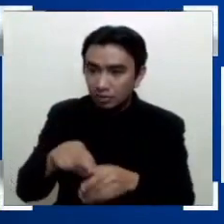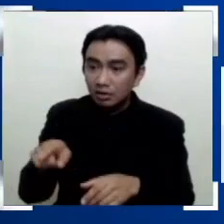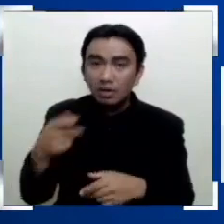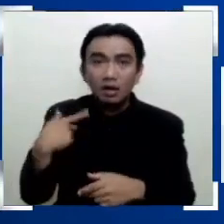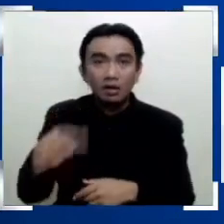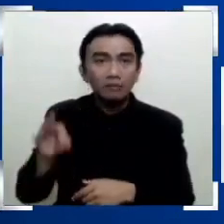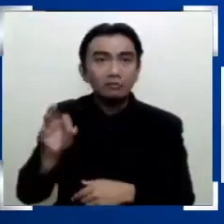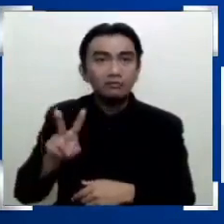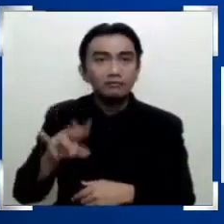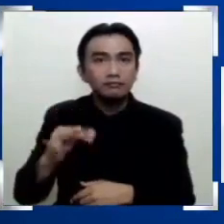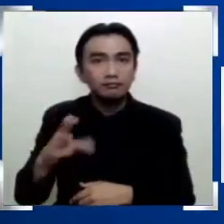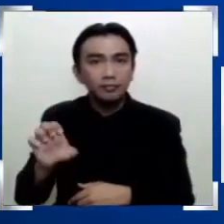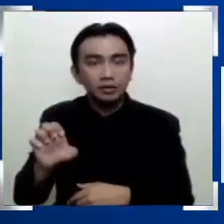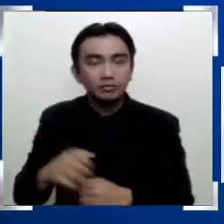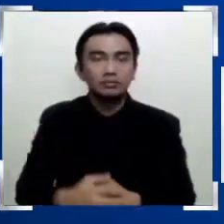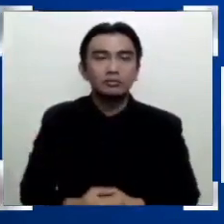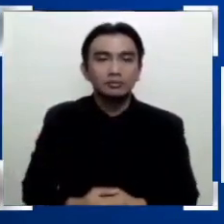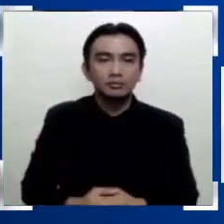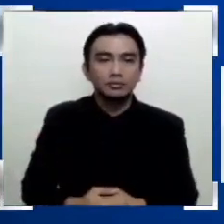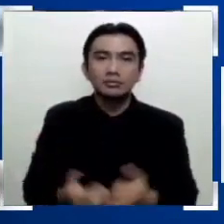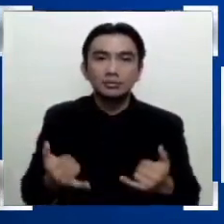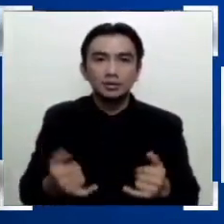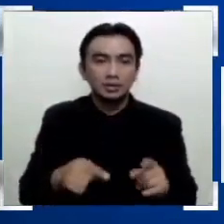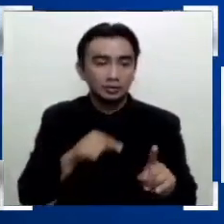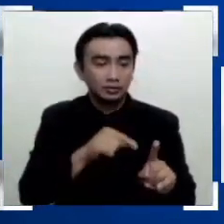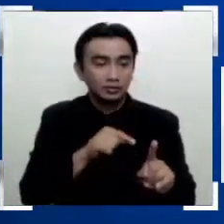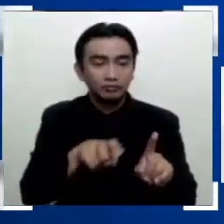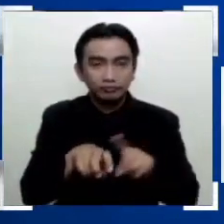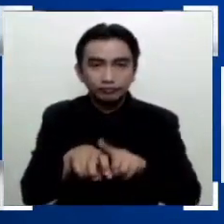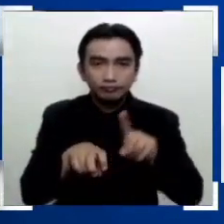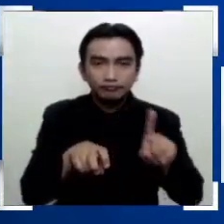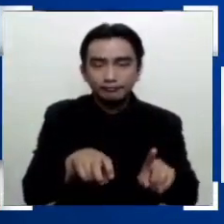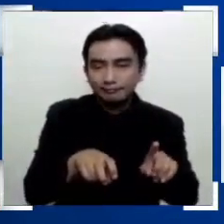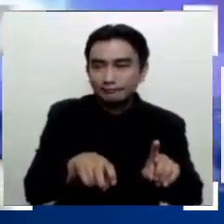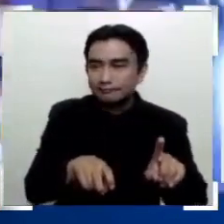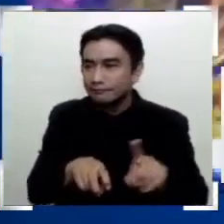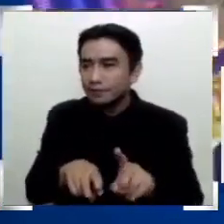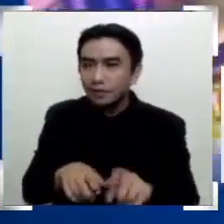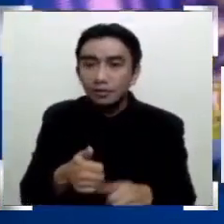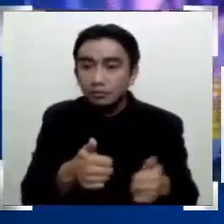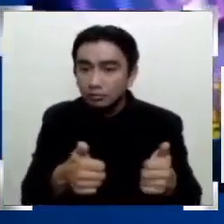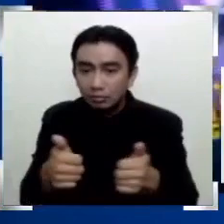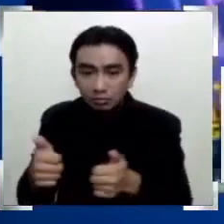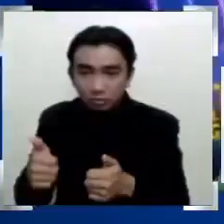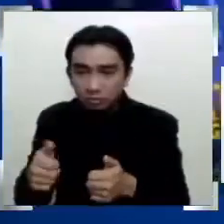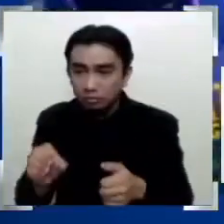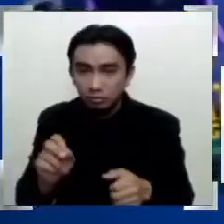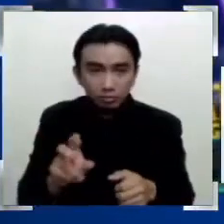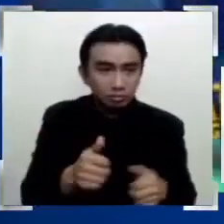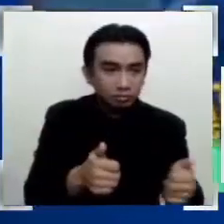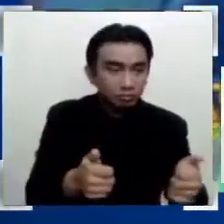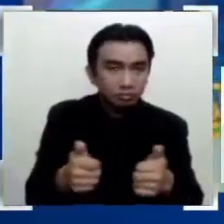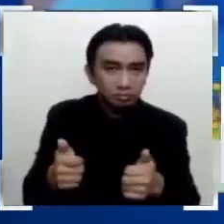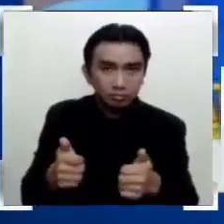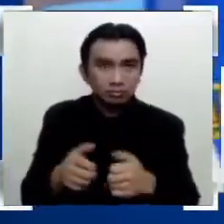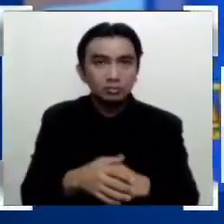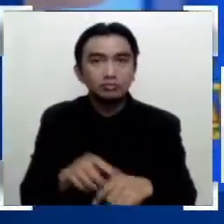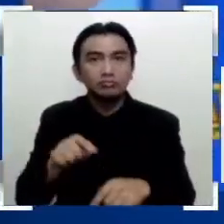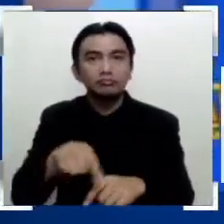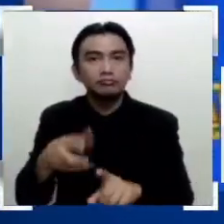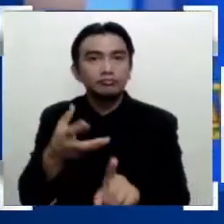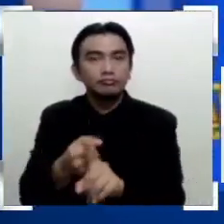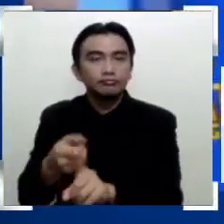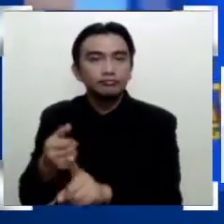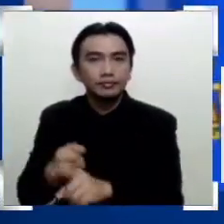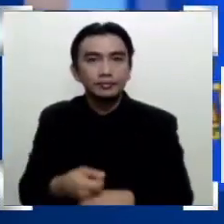Wala kasakay si Vice. Kinamusta naman ni Vice sa mga pasahero ng sasakyang sinalpok ng truck. Kahapon, ikinuwento ni Vice